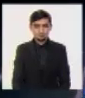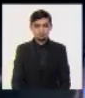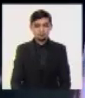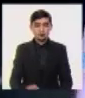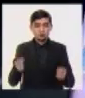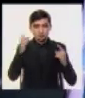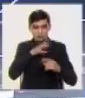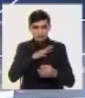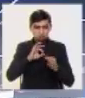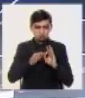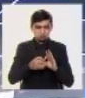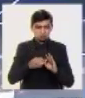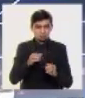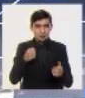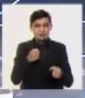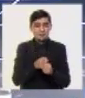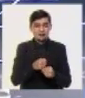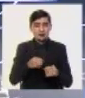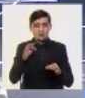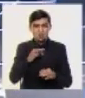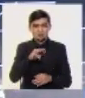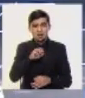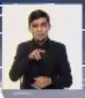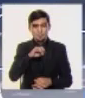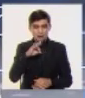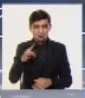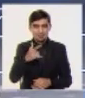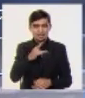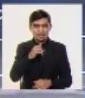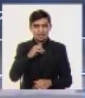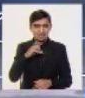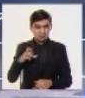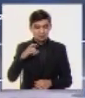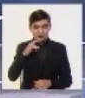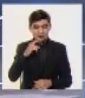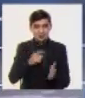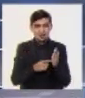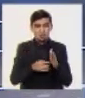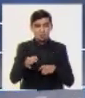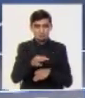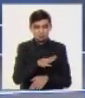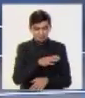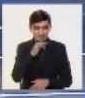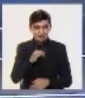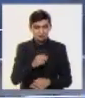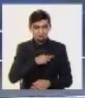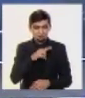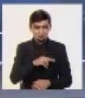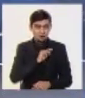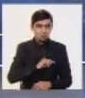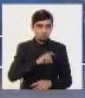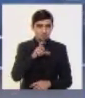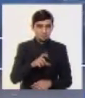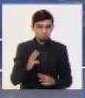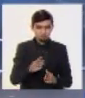Стали известны подробности аварии на Топарской ГРЭС в Карагандинской области. Так, предварительная причина смерти работника –